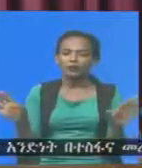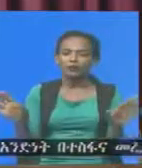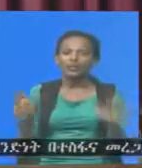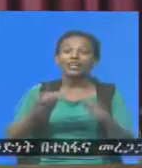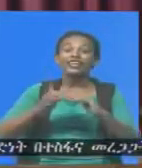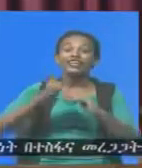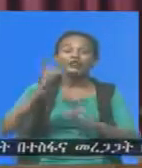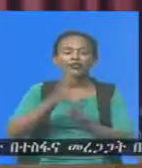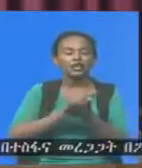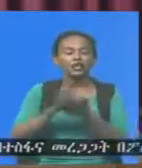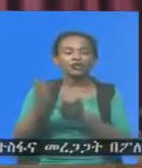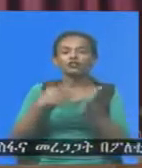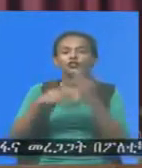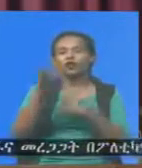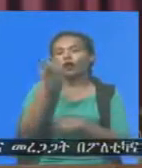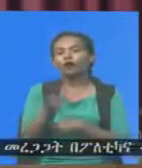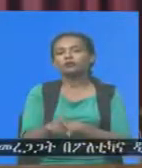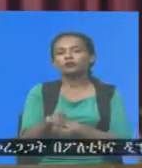ከፍተኛ የጥራት ችግር አለበት።